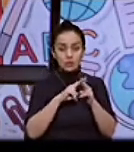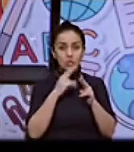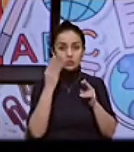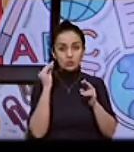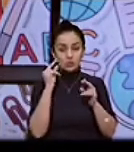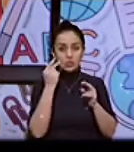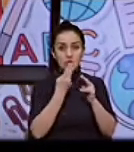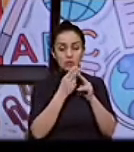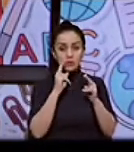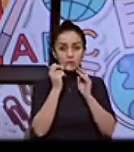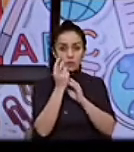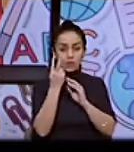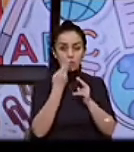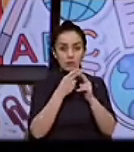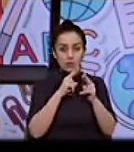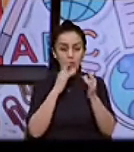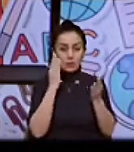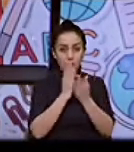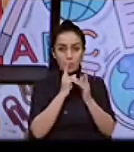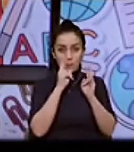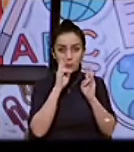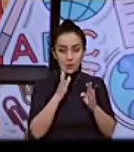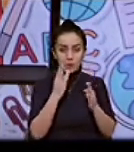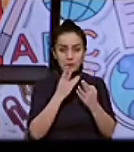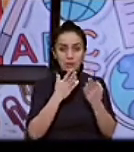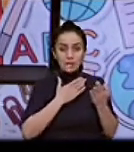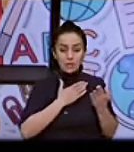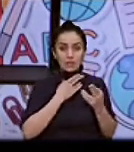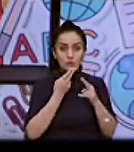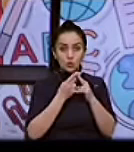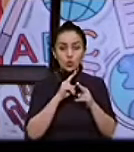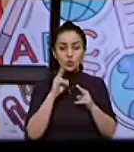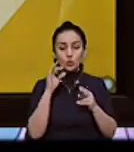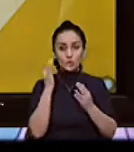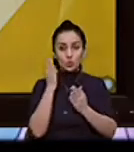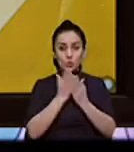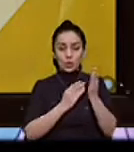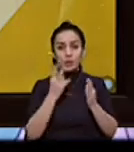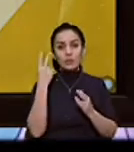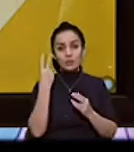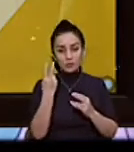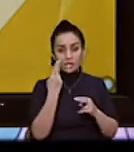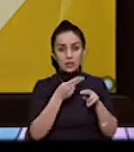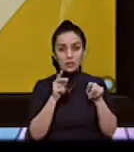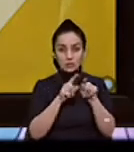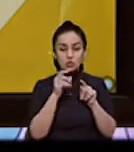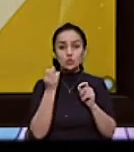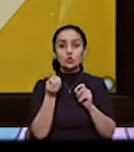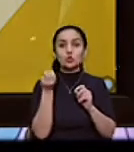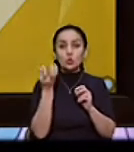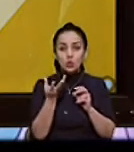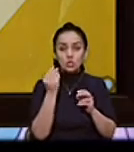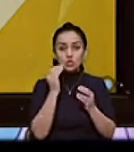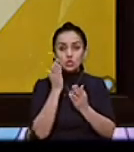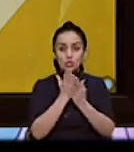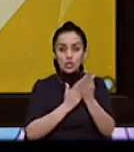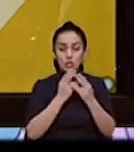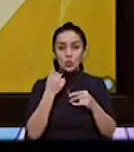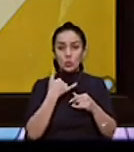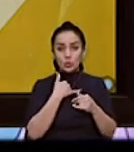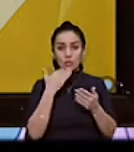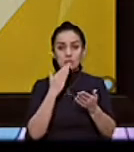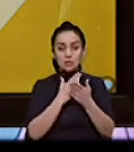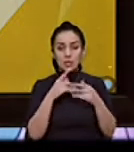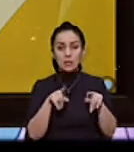этого числа. 12 – это есть показатель нам этой доли. 2 – это сколько частей у